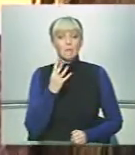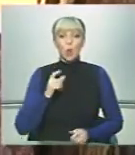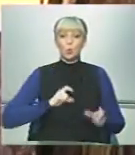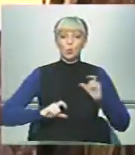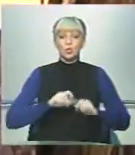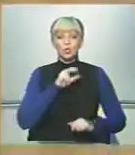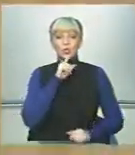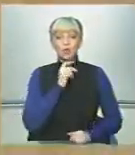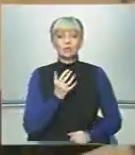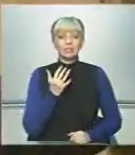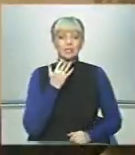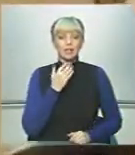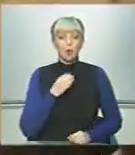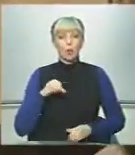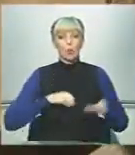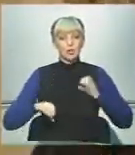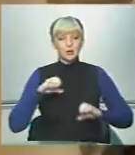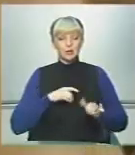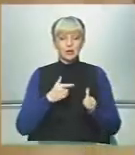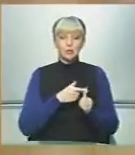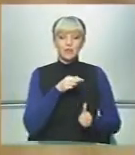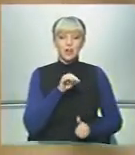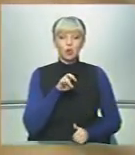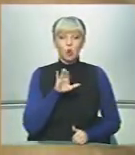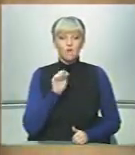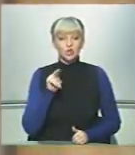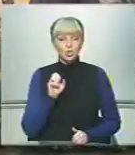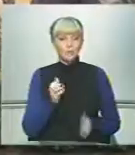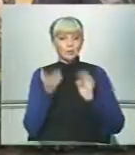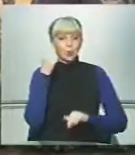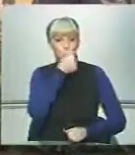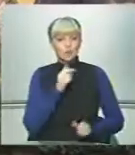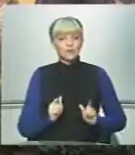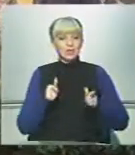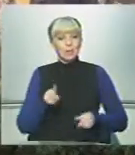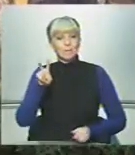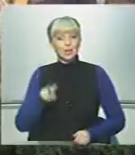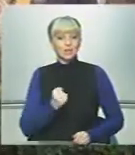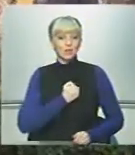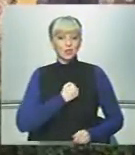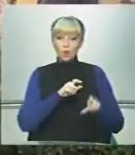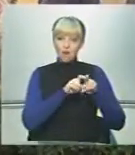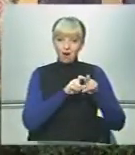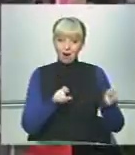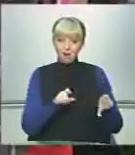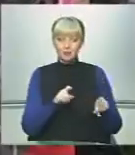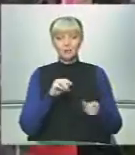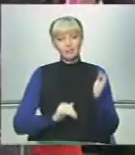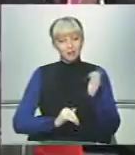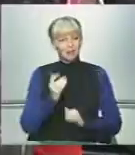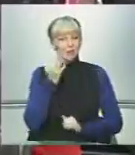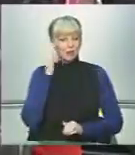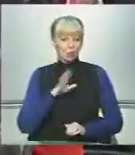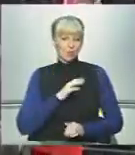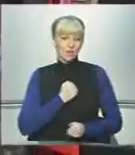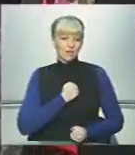курсі Чернівецького національного університету імені Юрія Федьковича. Минулого року вступив паралельно на військову кафедру, адже з дитинства мріяв